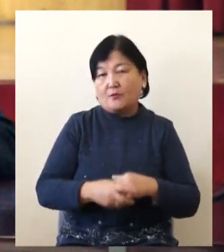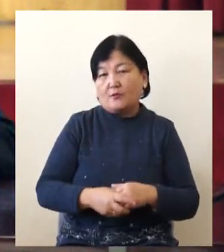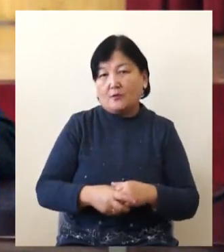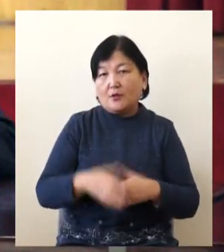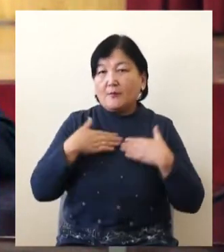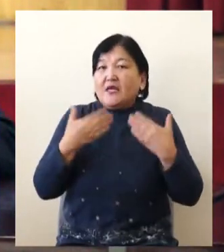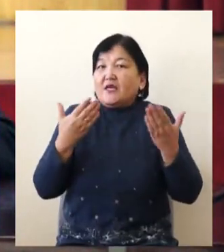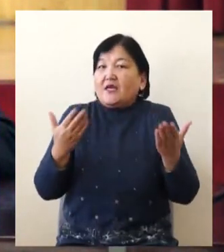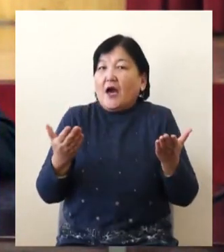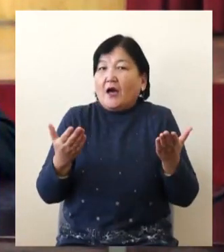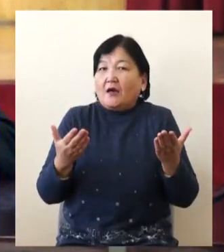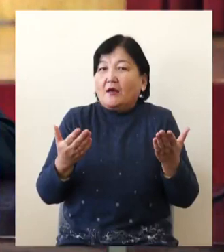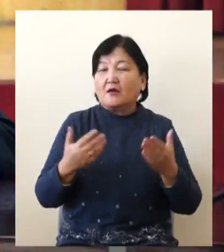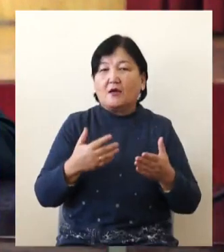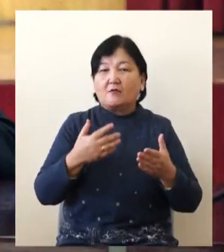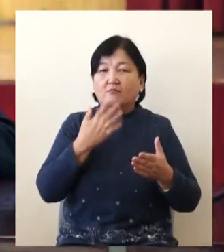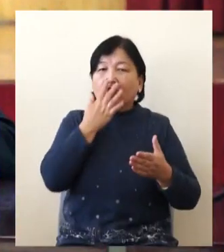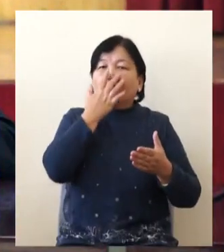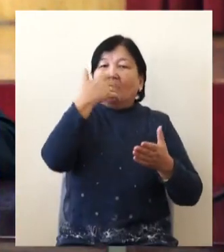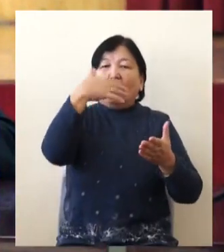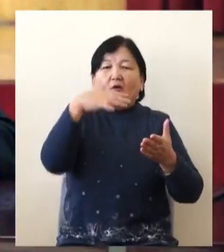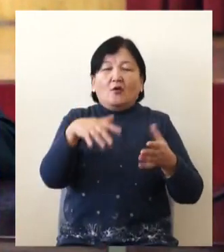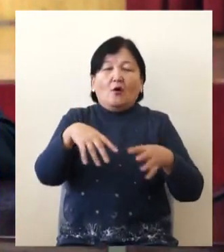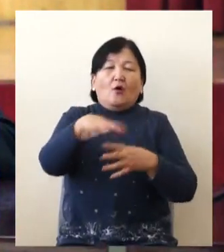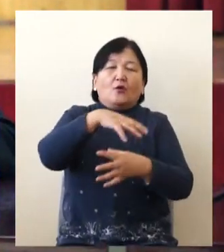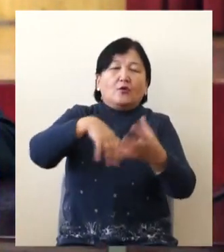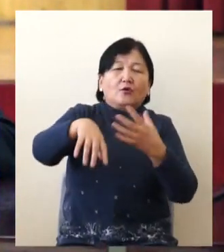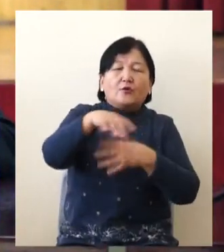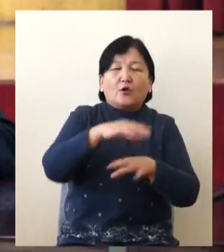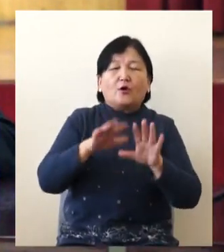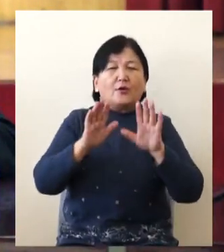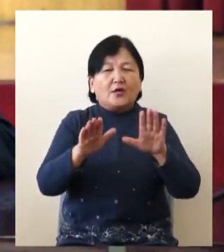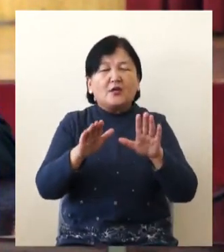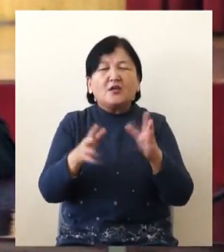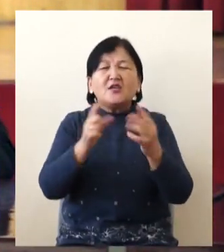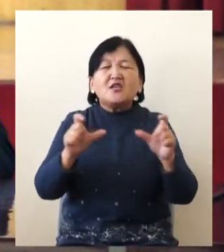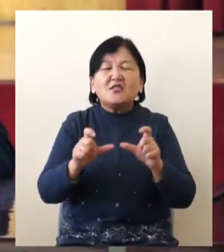Тэгээд бид яах юм? Ингээ утаатай холдоод ингээ суугаад аль зэрэг удаа явах юм?